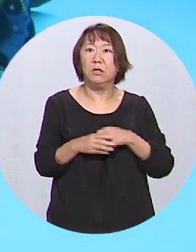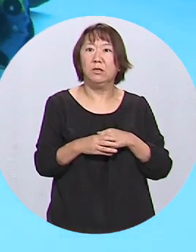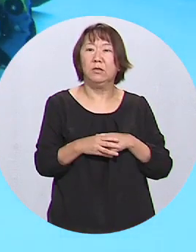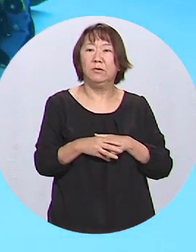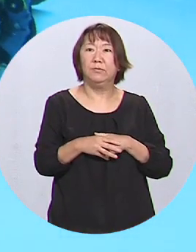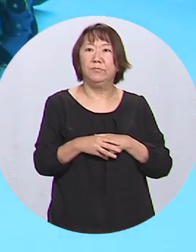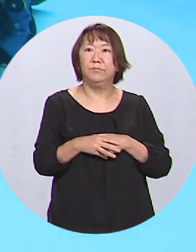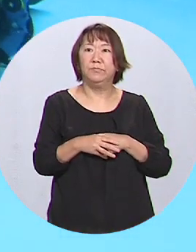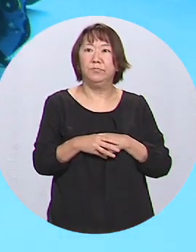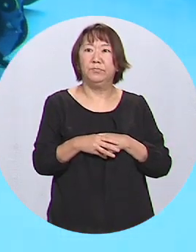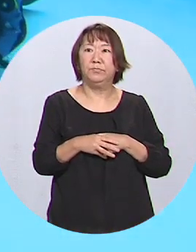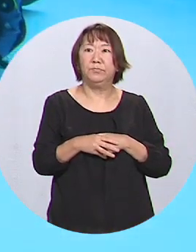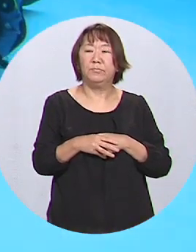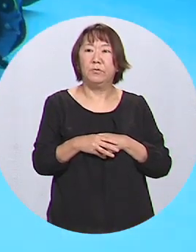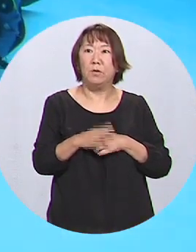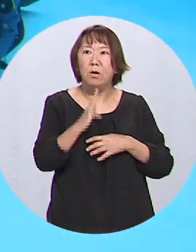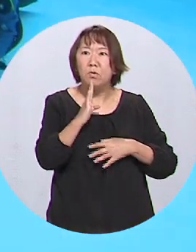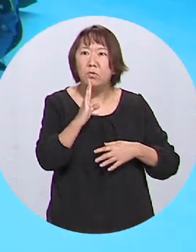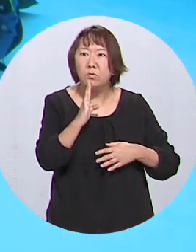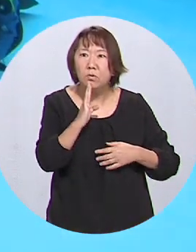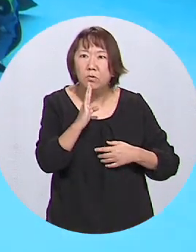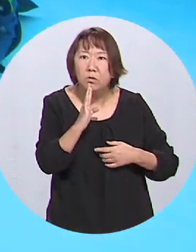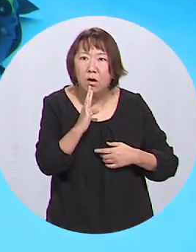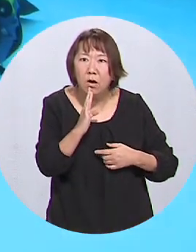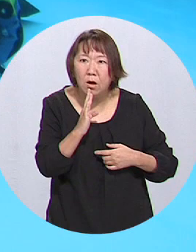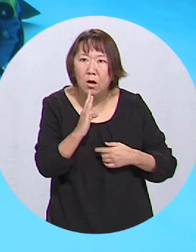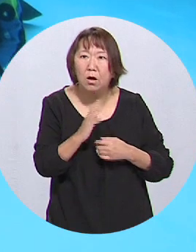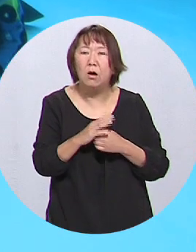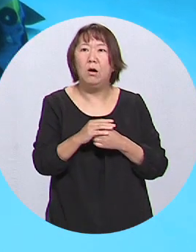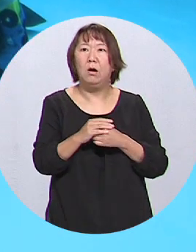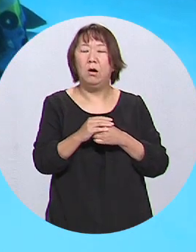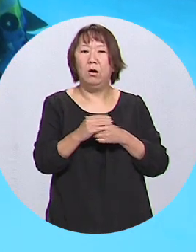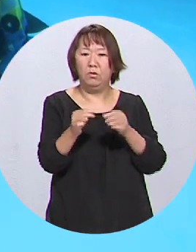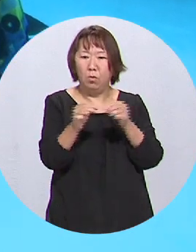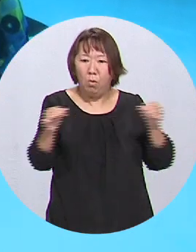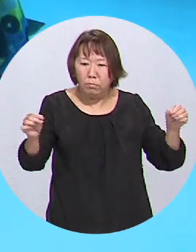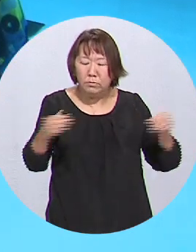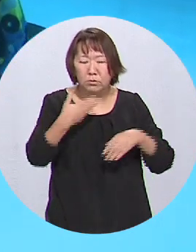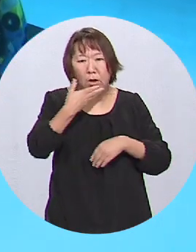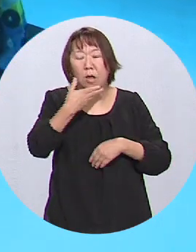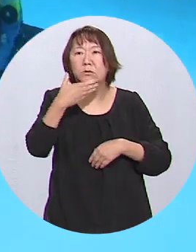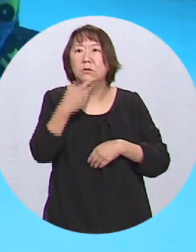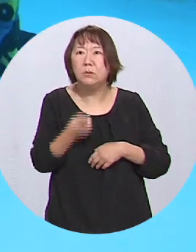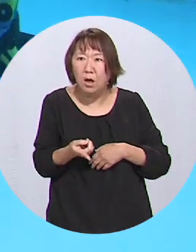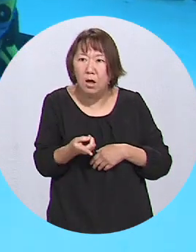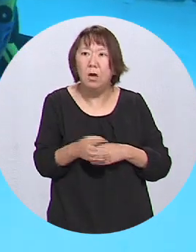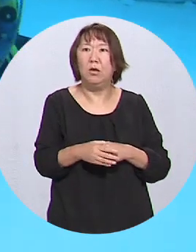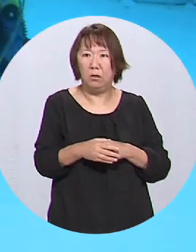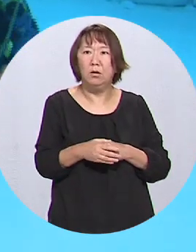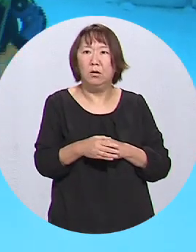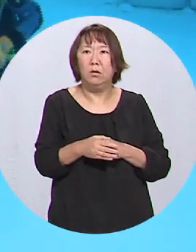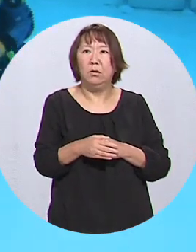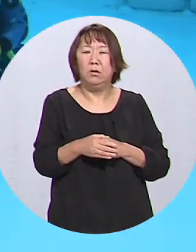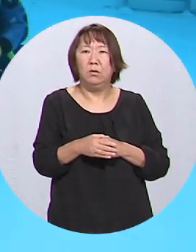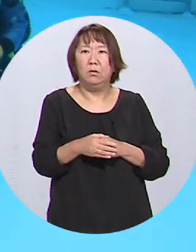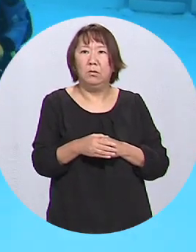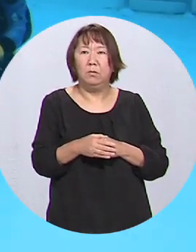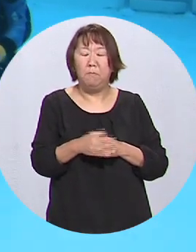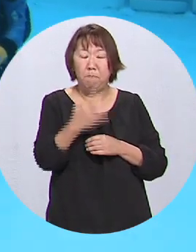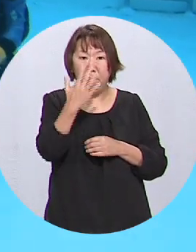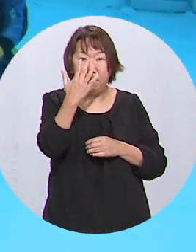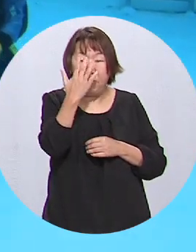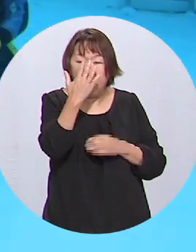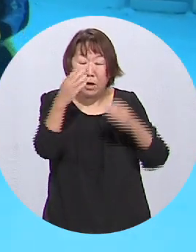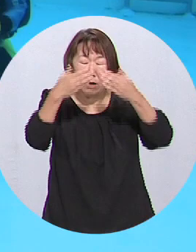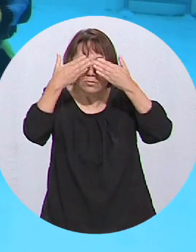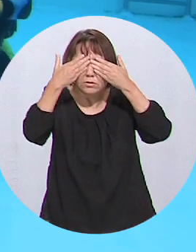はい、 うわ、本当だ、これロープなきゃこれ大変っすね。 はい、 すげえな、目隠しし